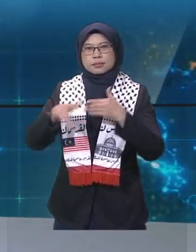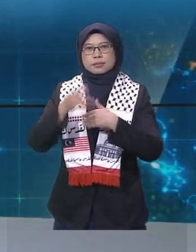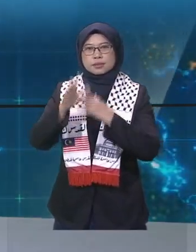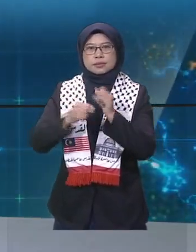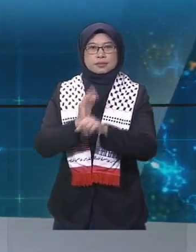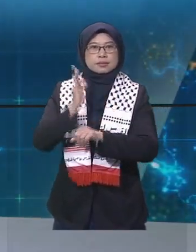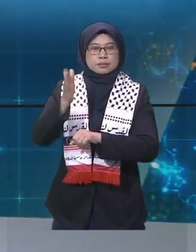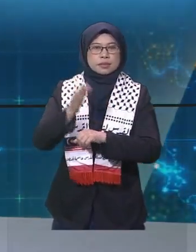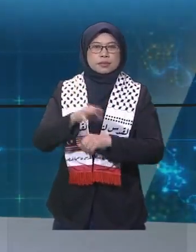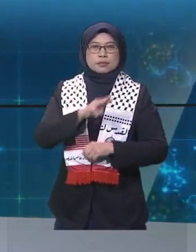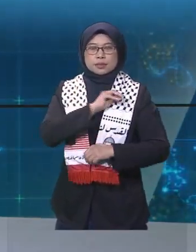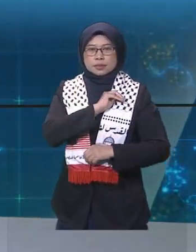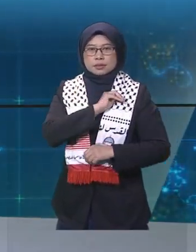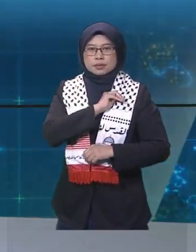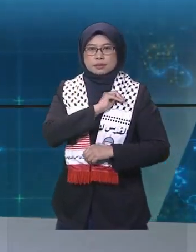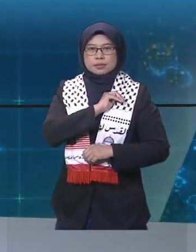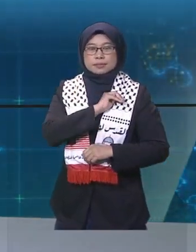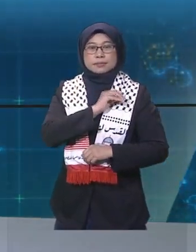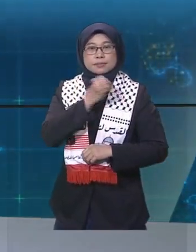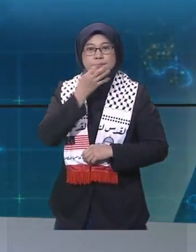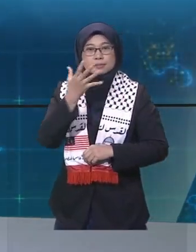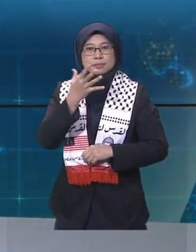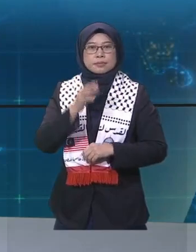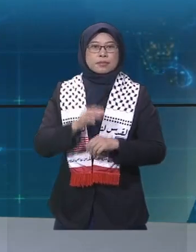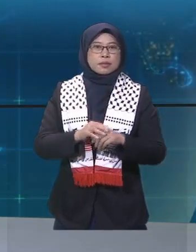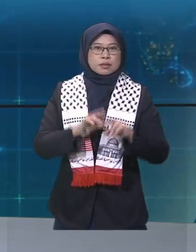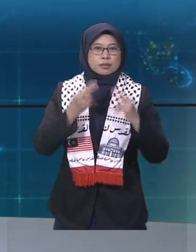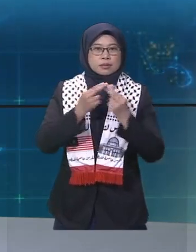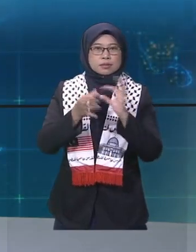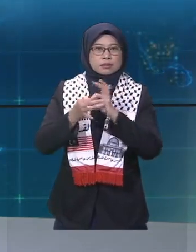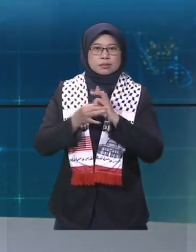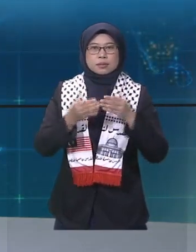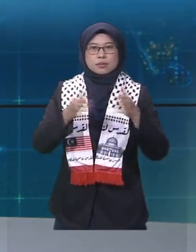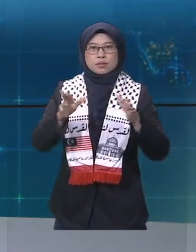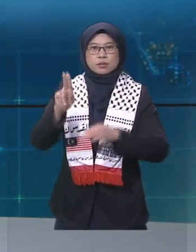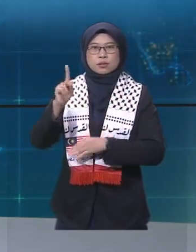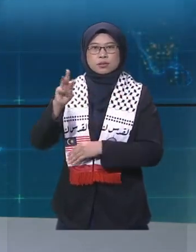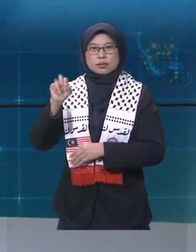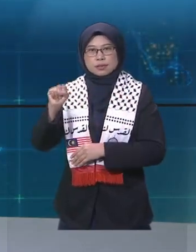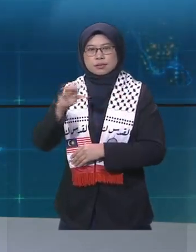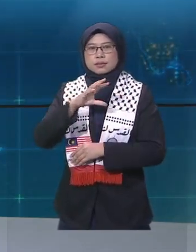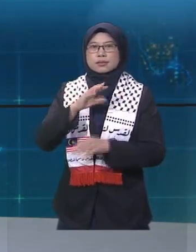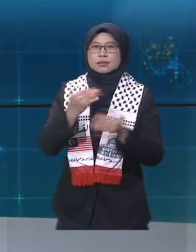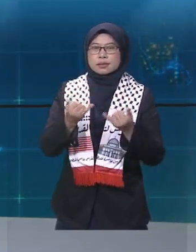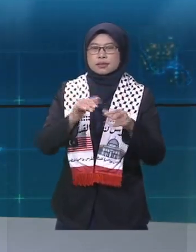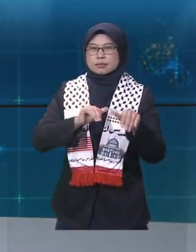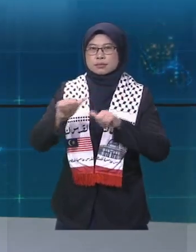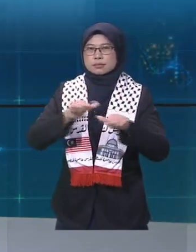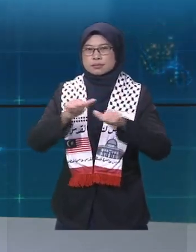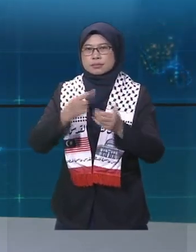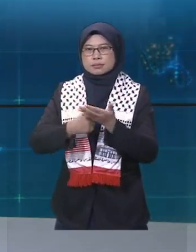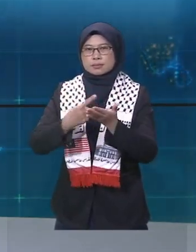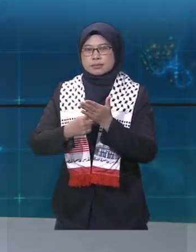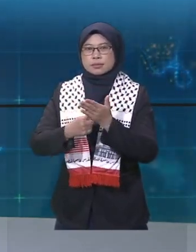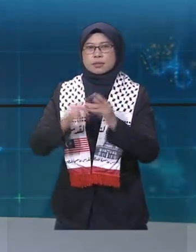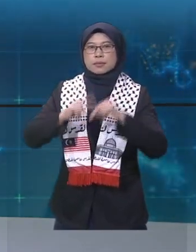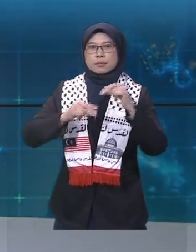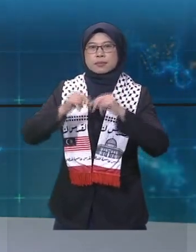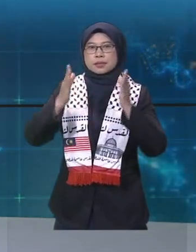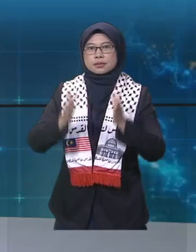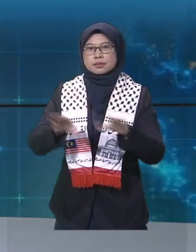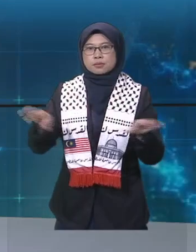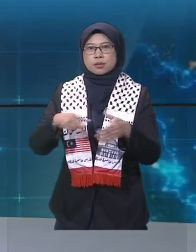hadapan menteri pengangkutan Anthony Luk berkata unit kerjasama awam swasta Ukas sedang giat melakukan rundingan bersama pemaju bagi